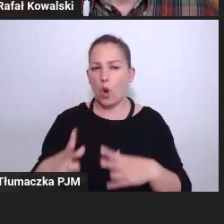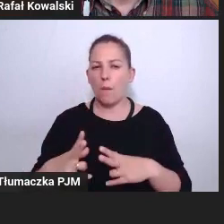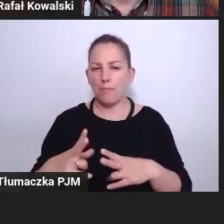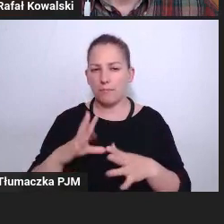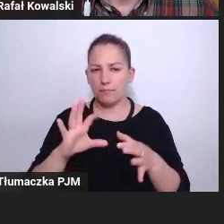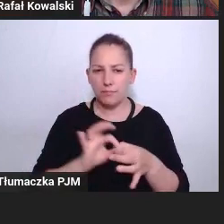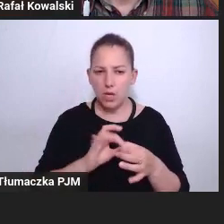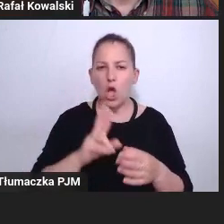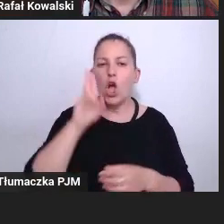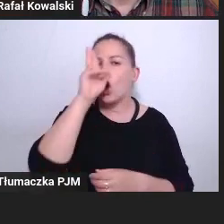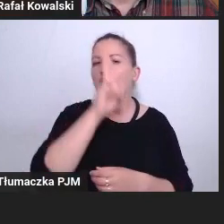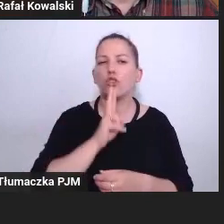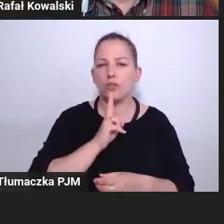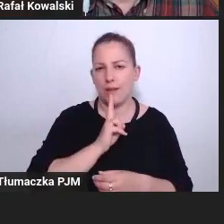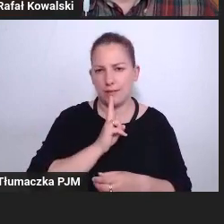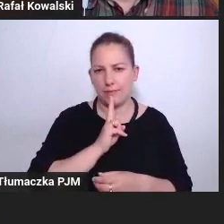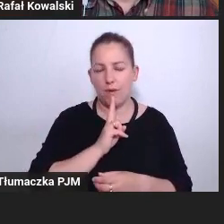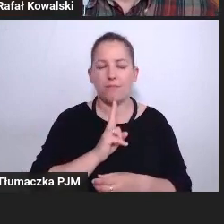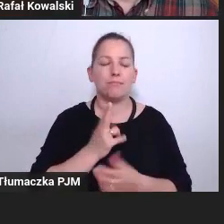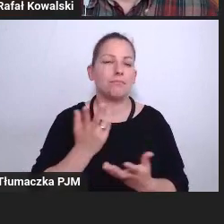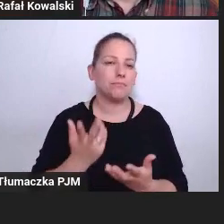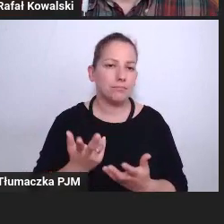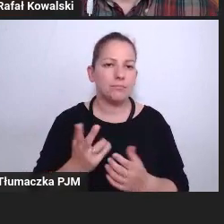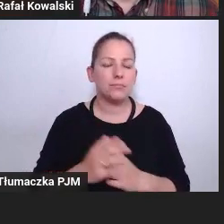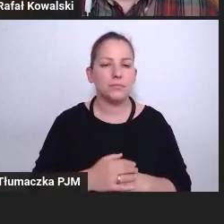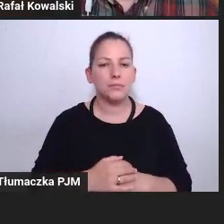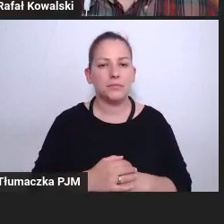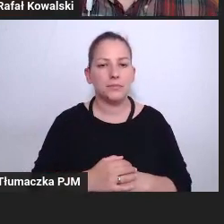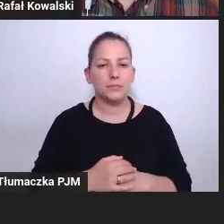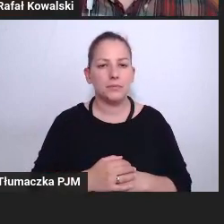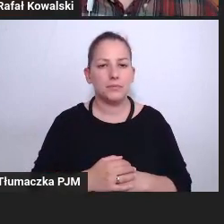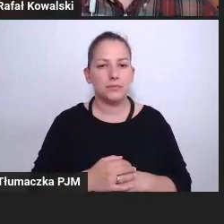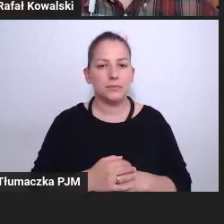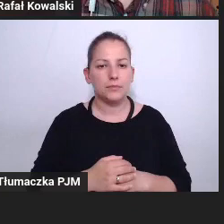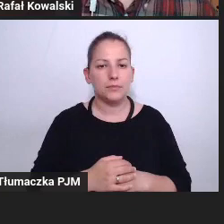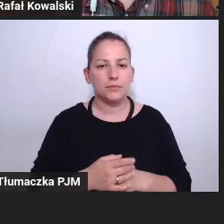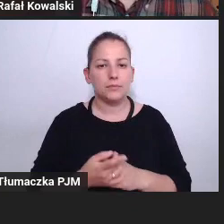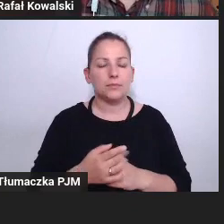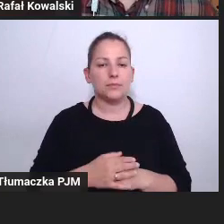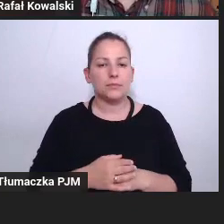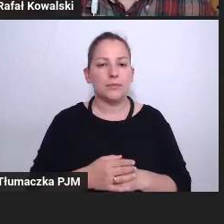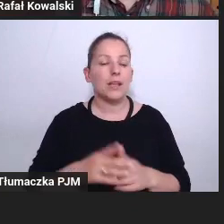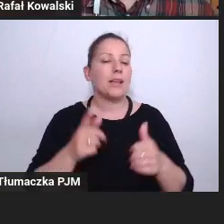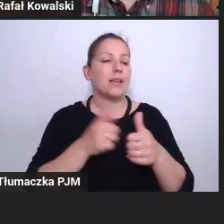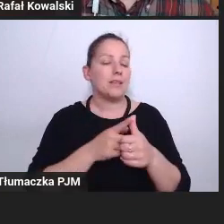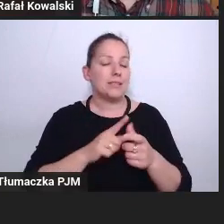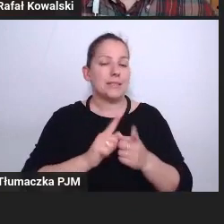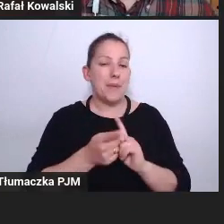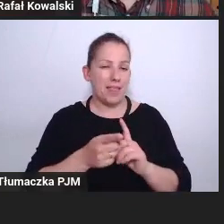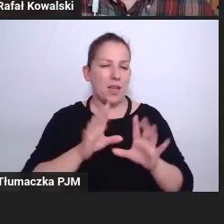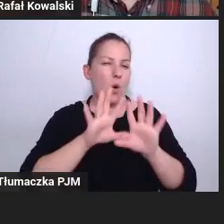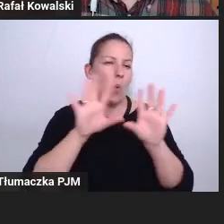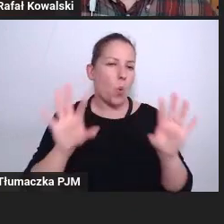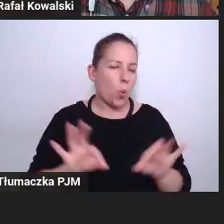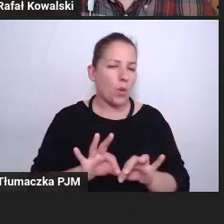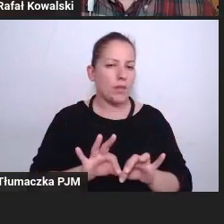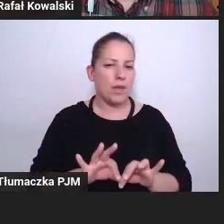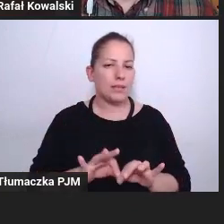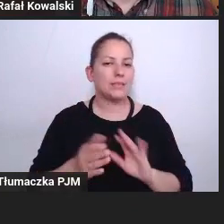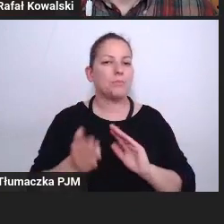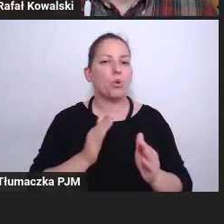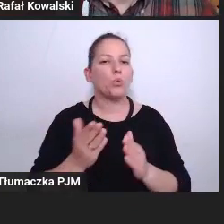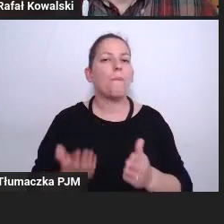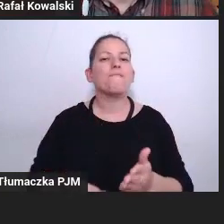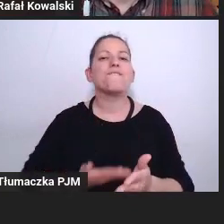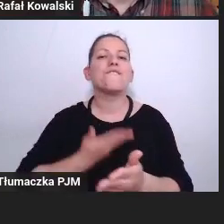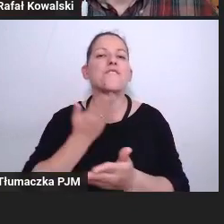związanych z rodzicielstwem. I tak naprawdę my tych zmian, po pierwsze, zmiany dotyczą w ogóle generalnie sposobu